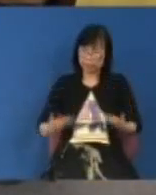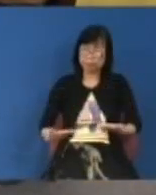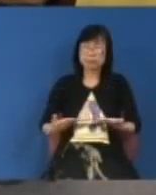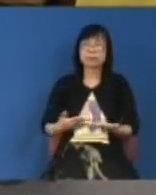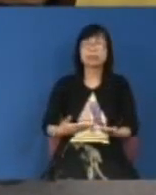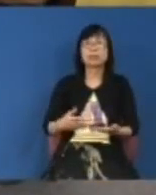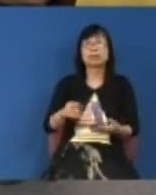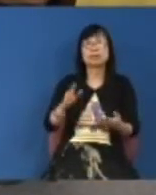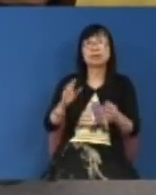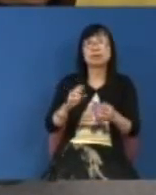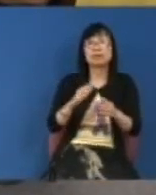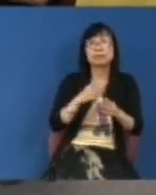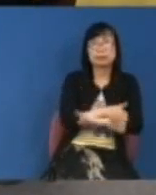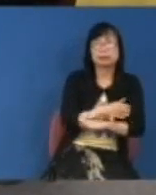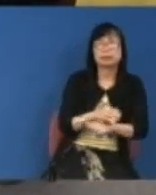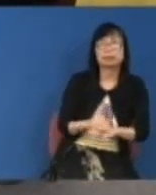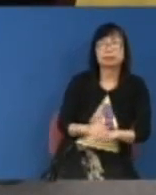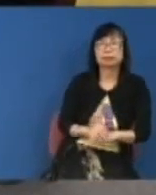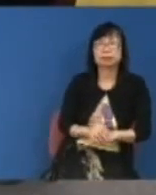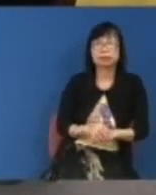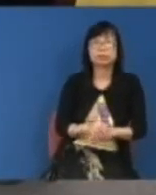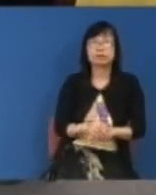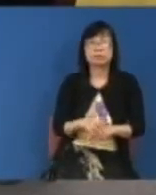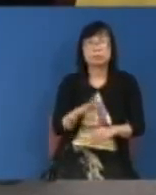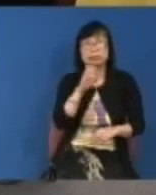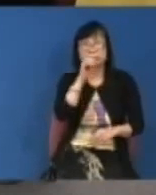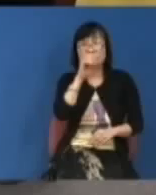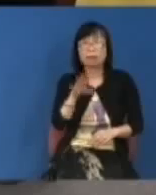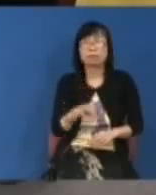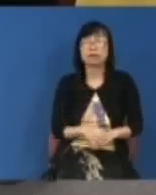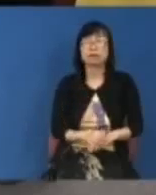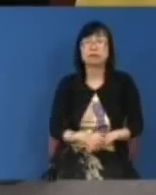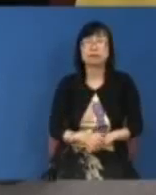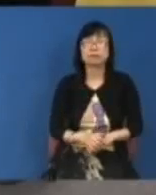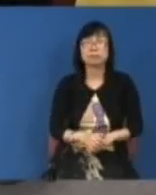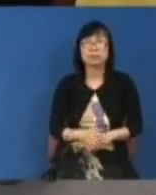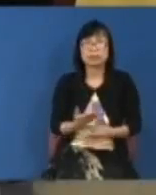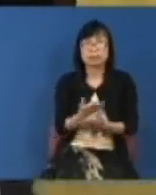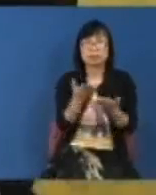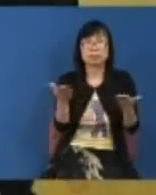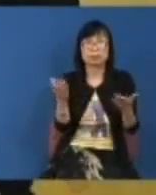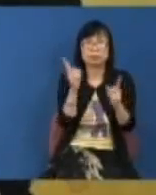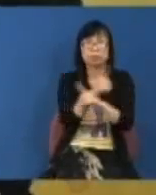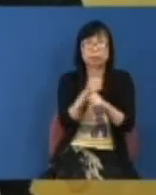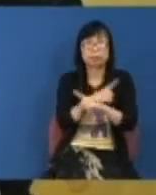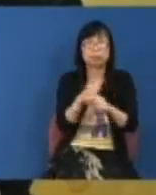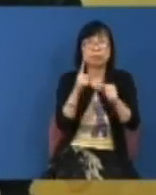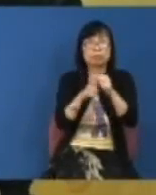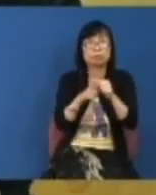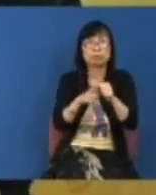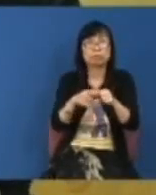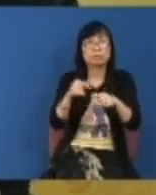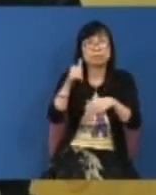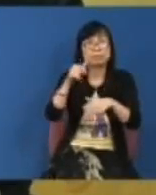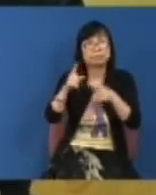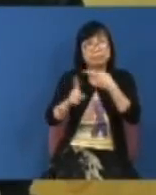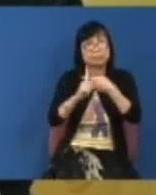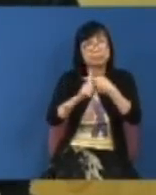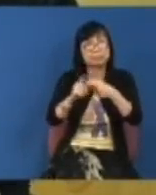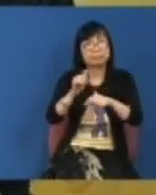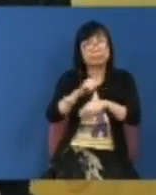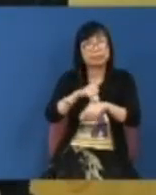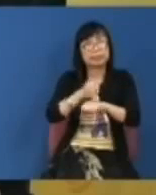選口號啦。係 啦。但依個 佢真係攞嚟講㗎啦， 係啊係啊，咁但係依樣嘢就正正代表佢中年危機啊嘛， 嗯，